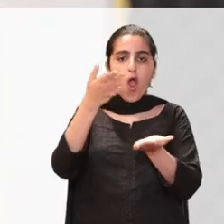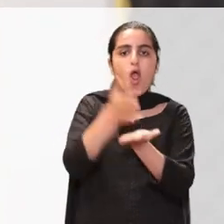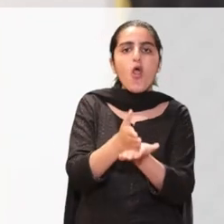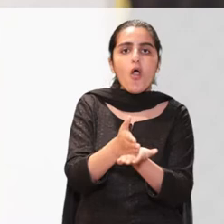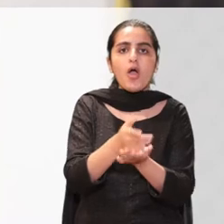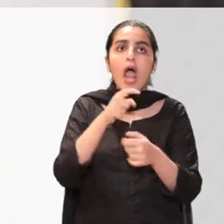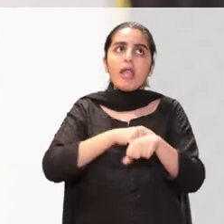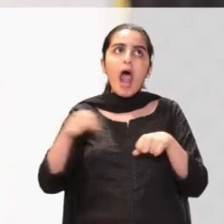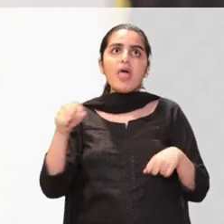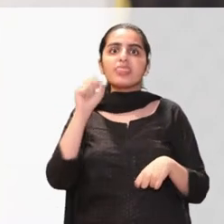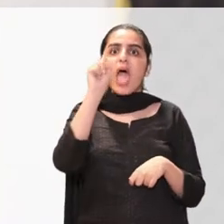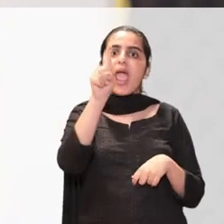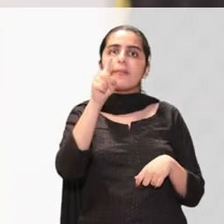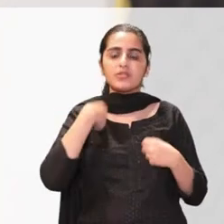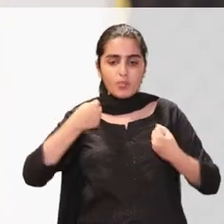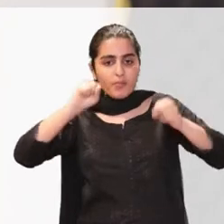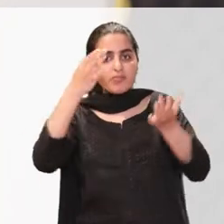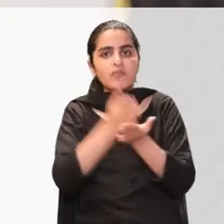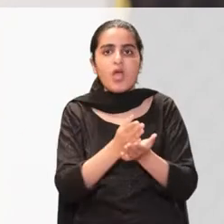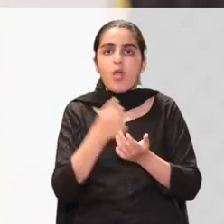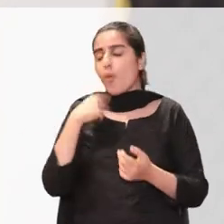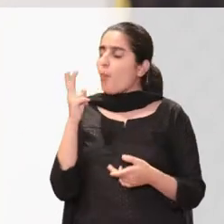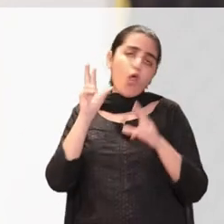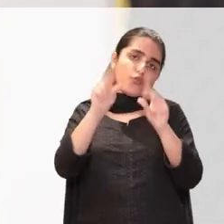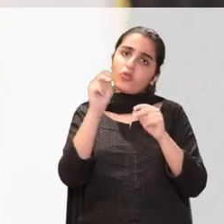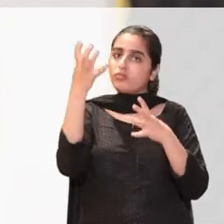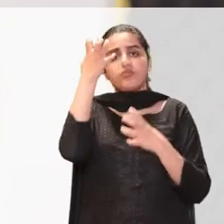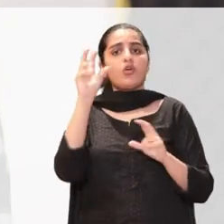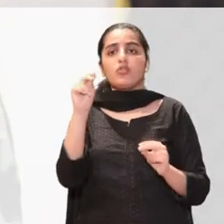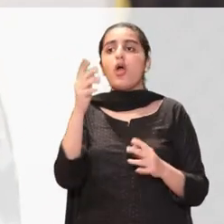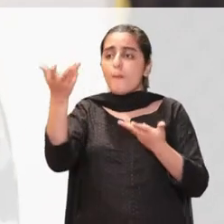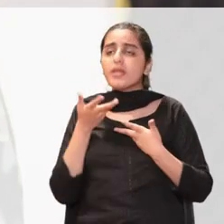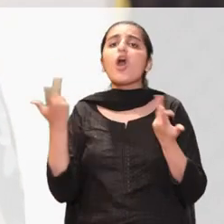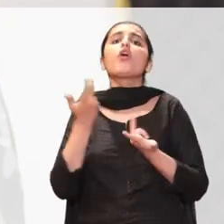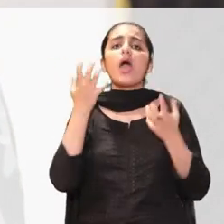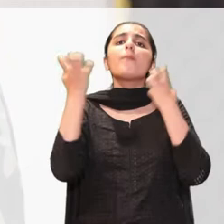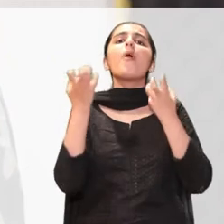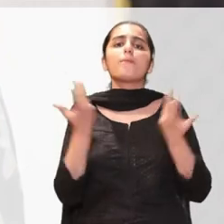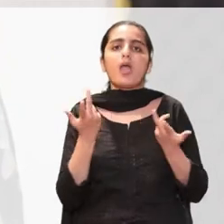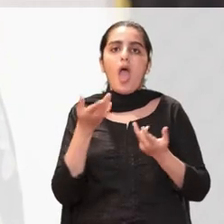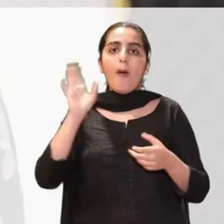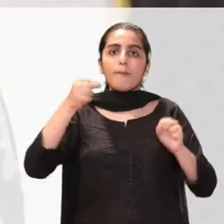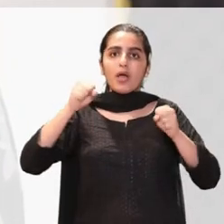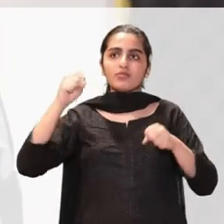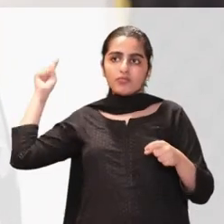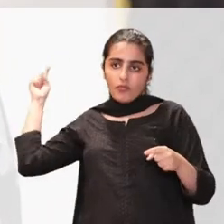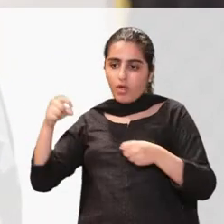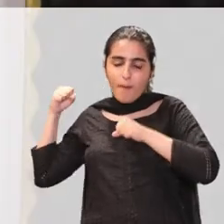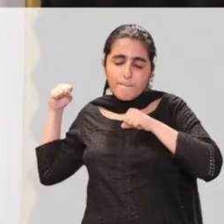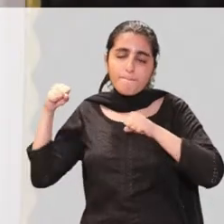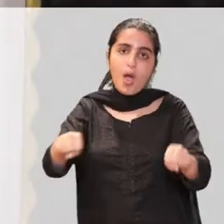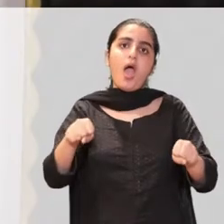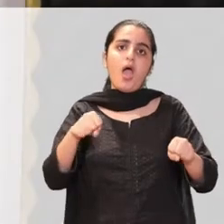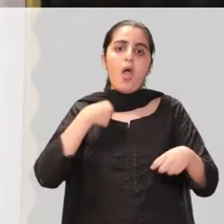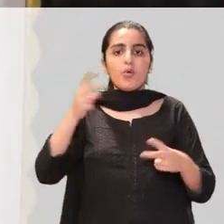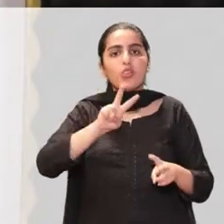गए अब साइबर क्राईम इन वोटर आईडी ब्लड एवरी एवरीडे मुझे तो मस्सा इनका मैं एकदम उलटी अब मेरा यह पूरा यह बाल हटाने के आगे यहां पर